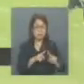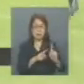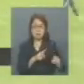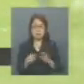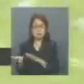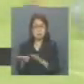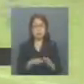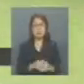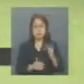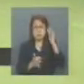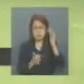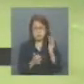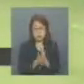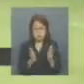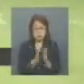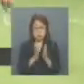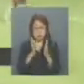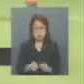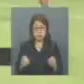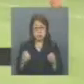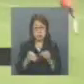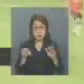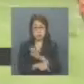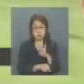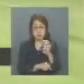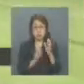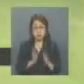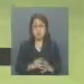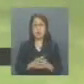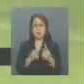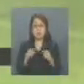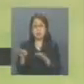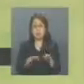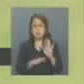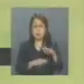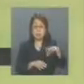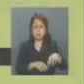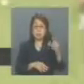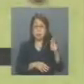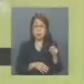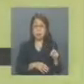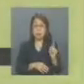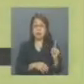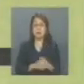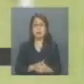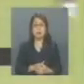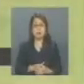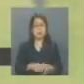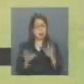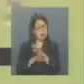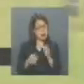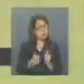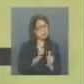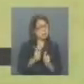รักษาความปลอดภัยเกือบ400นายทีเดียวค่ะส่วนทางด้านความพร้อมของทีมเมืองทองที่สภาวะของทีมค่อนข้างจะเป็นรองบุรีรัมย์ PA นะ